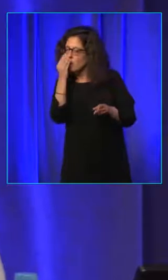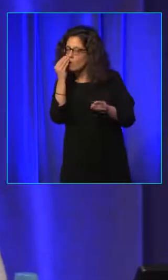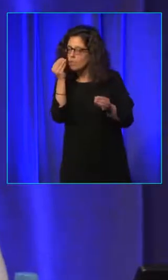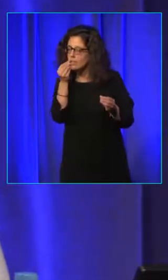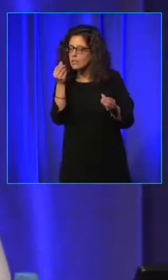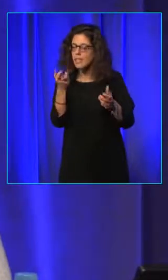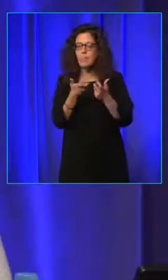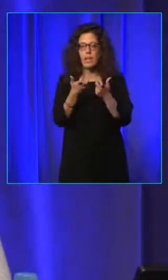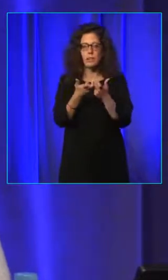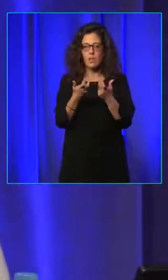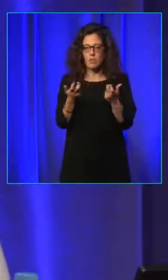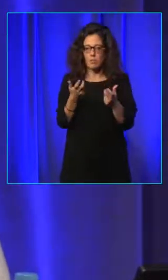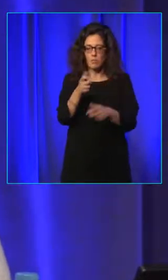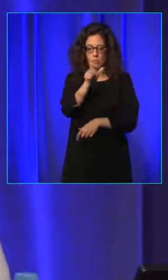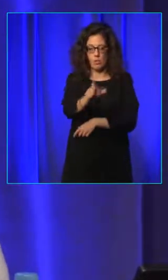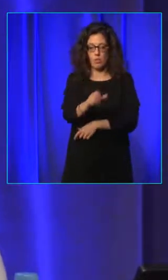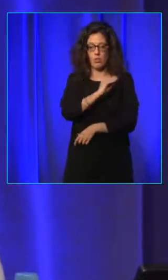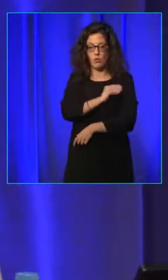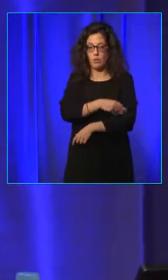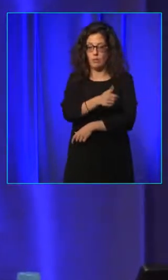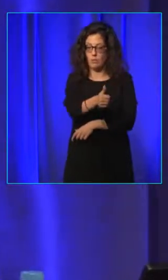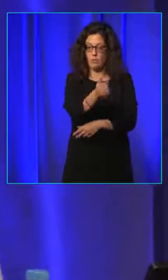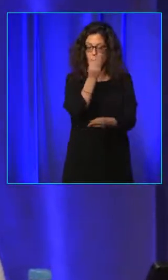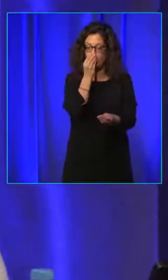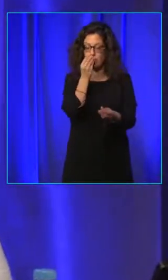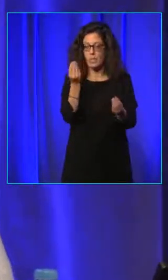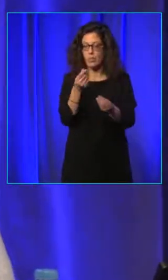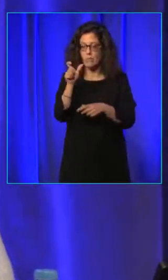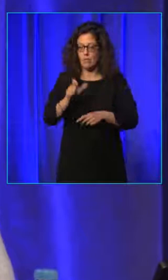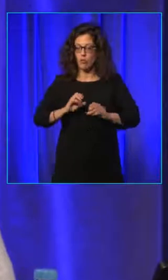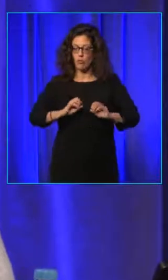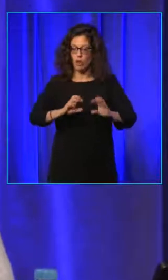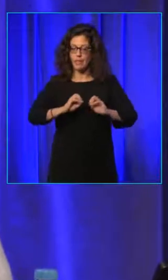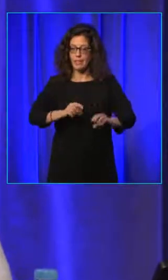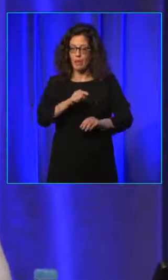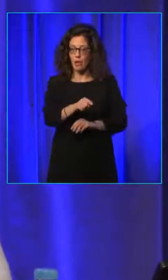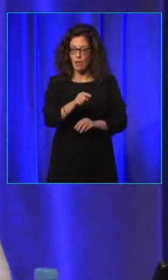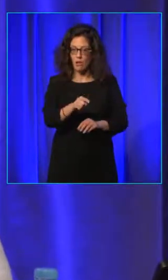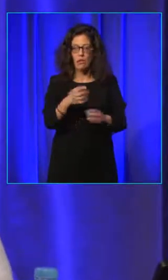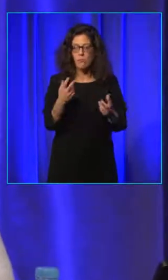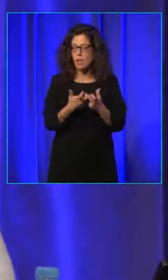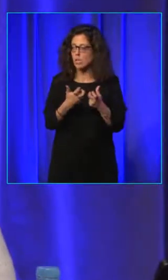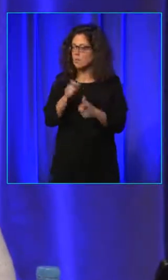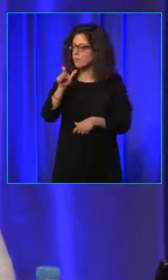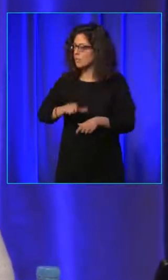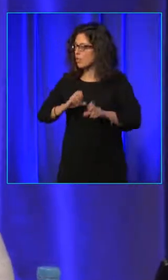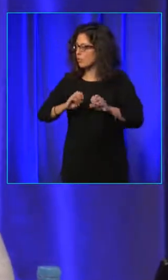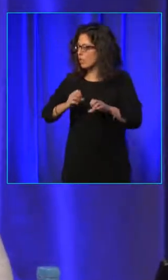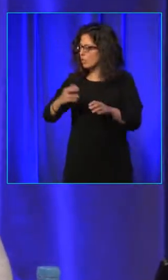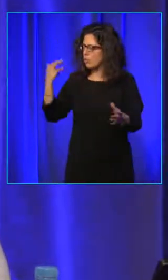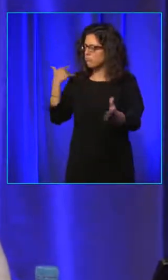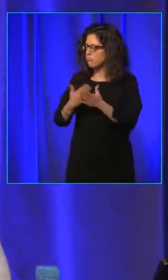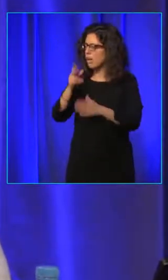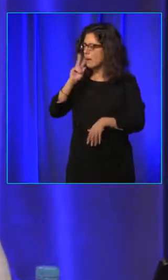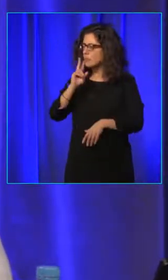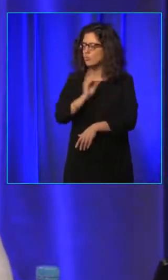sur des ressentis, par exemple, du sportif ou de l'entraîneur. Par exemple, l'entraîneur, dans sa carrière, il a eu beaucoup de sportifs